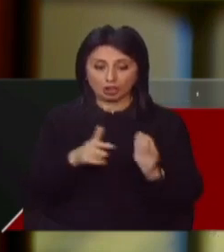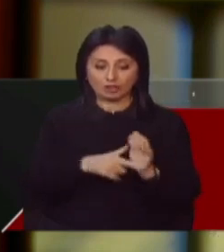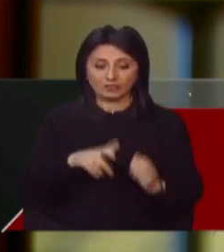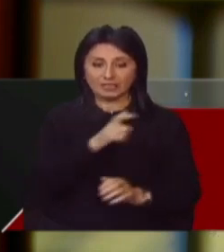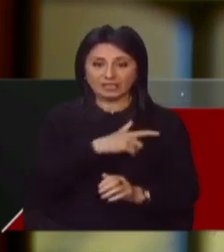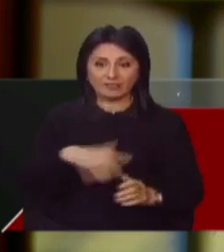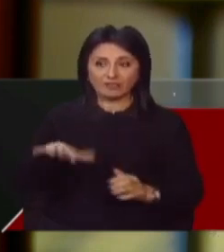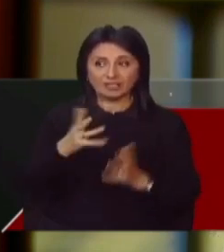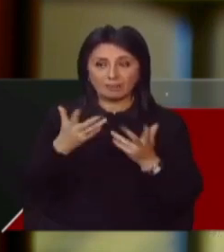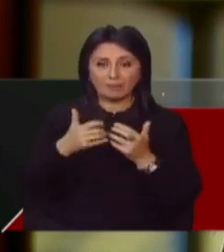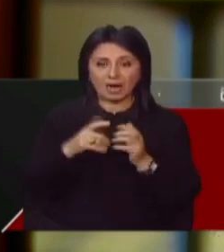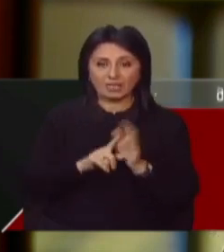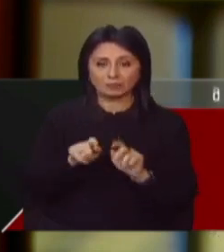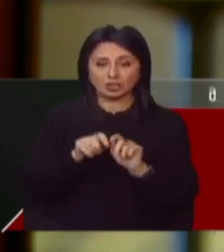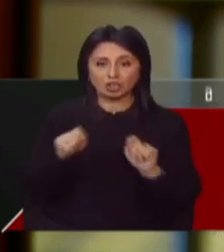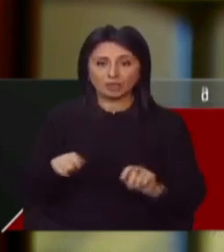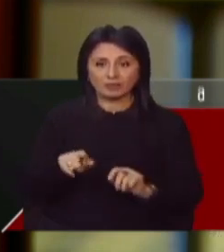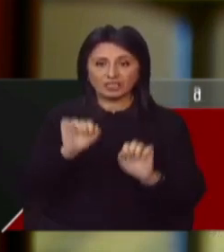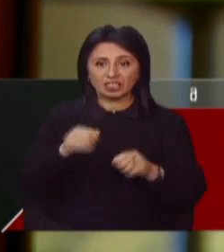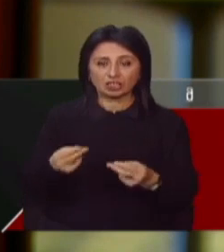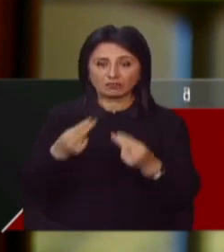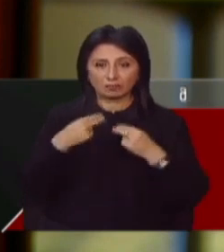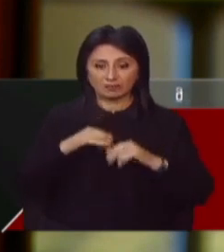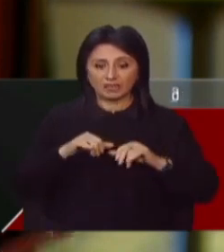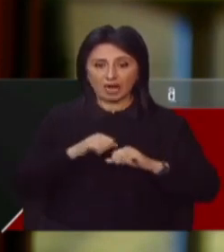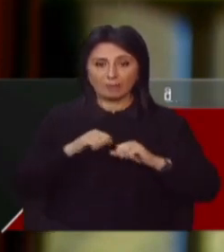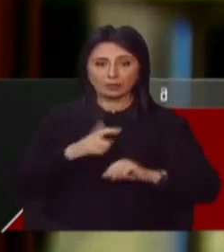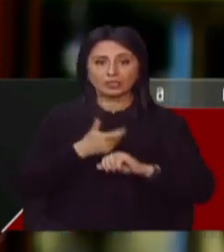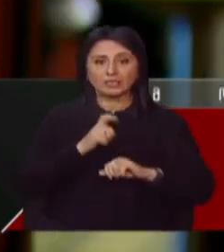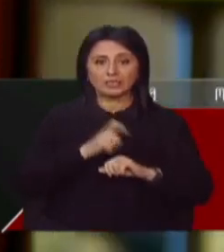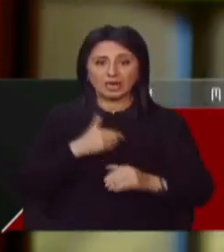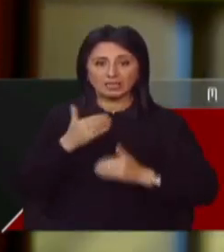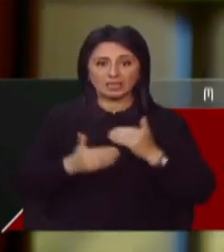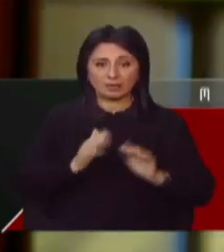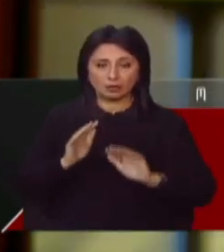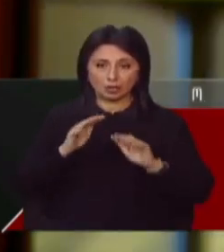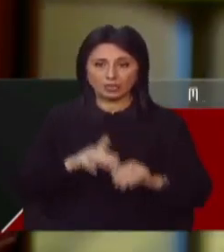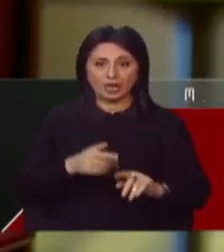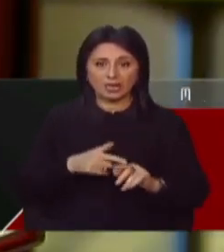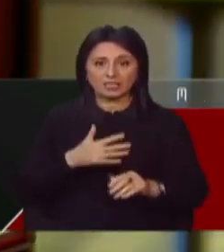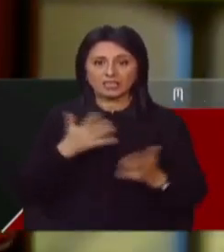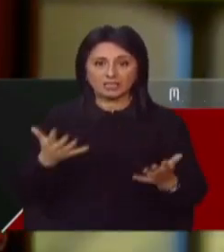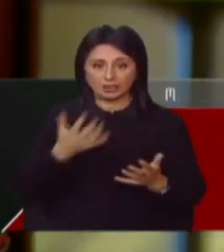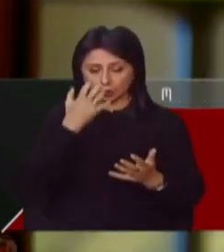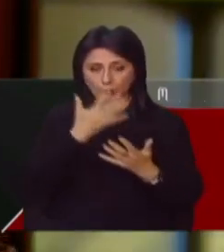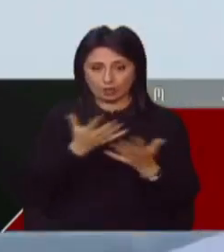წევრი ქვეყნის მექანიზმების შექმნაზე, რომელიც საშუალებას მისცემს გაფართოების ძალიან წარმატებულ ტალღას. ასე რომ ეს დიდი სურათია.